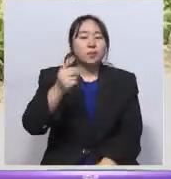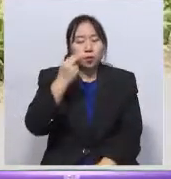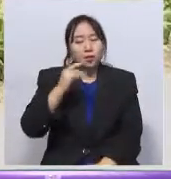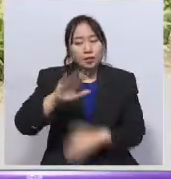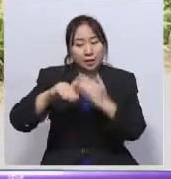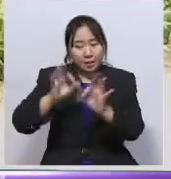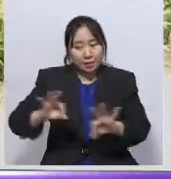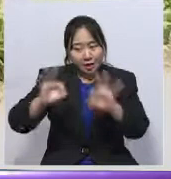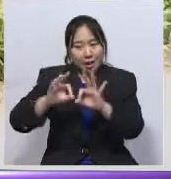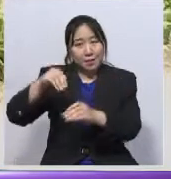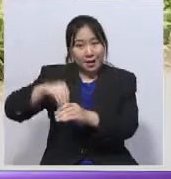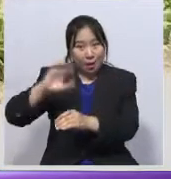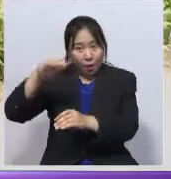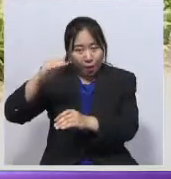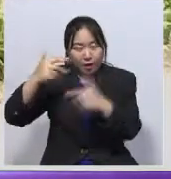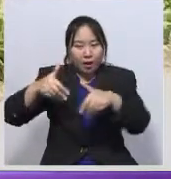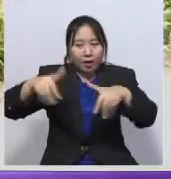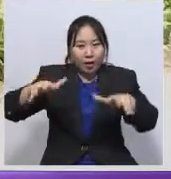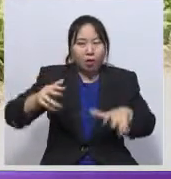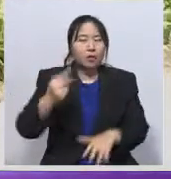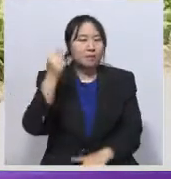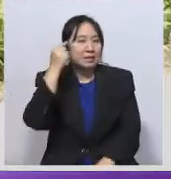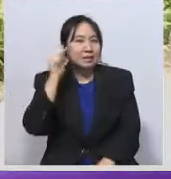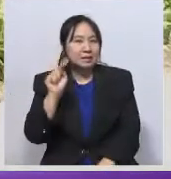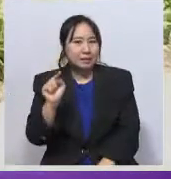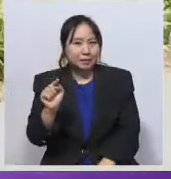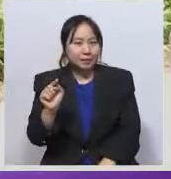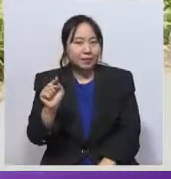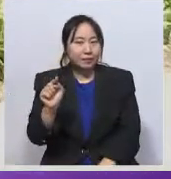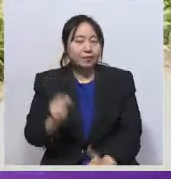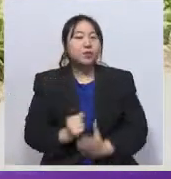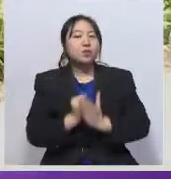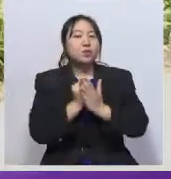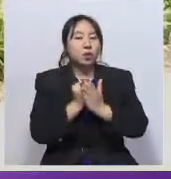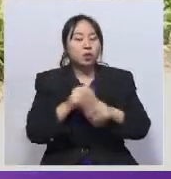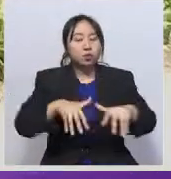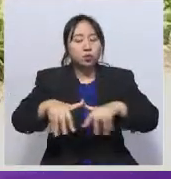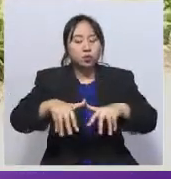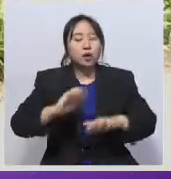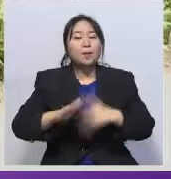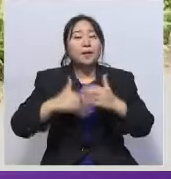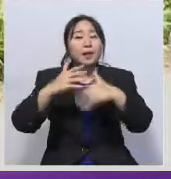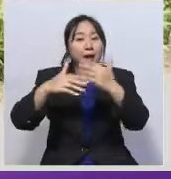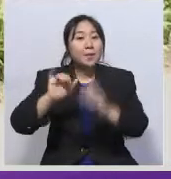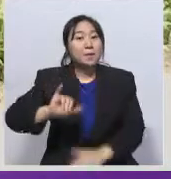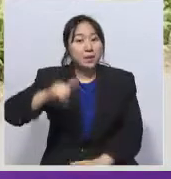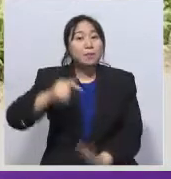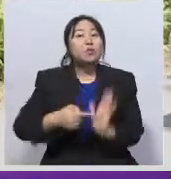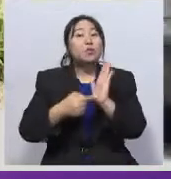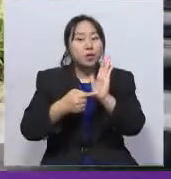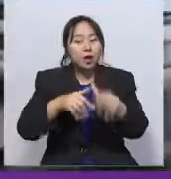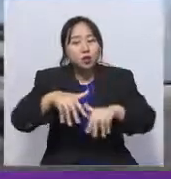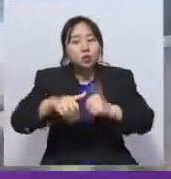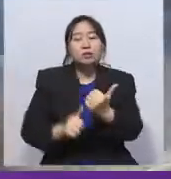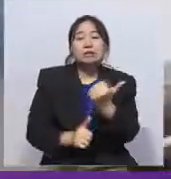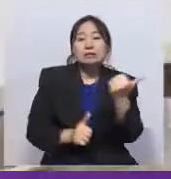ในออกสู่ภายนอกไปฟังแนวคิดนี้นะคะเพื่อที่จะเป็นหนึ่งแนวคิดที่จะช่วยพัฒนาชุมชนแห่งนี้และอาจจะเป็นตัวอย่างให้กับชุมช